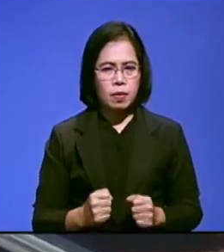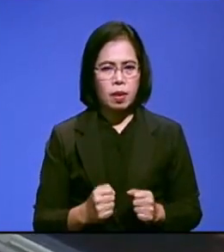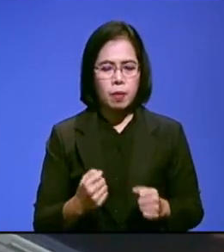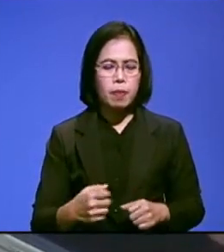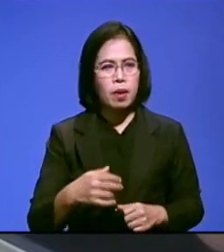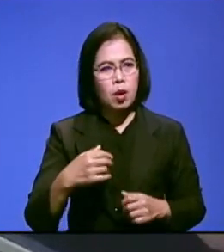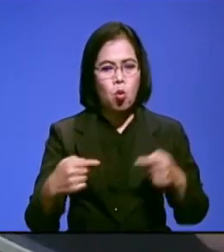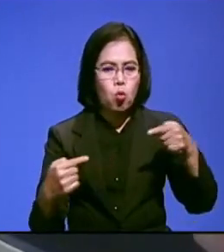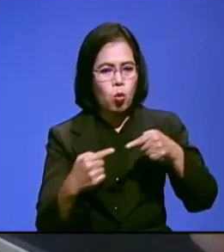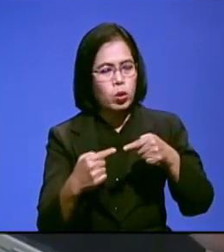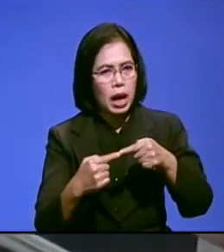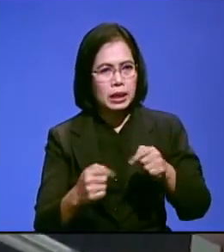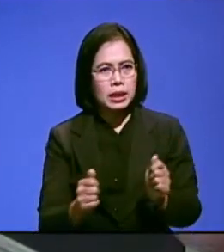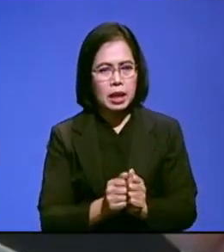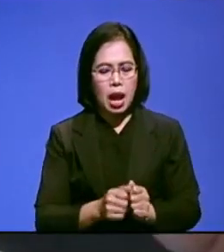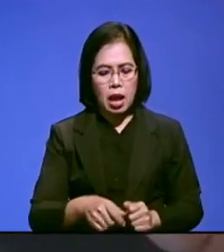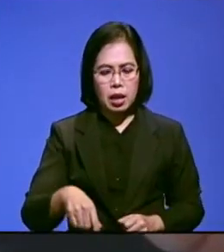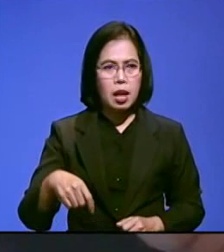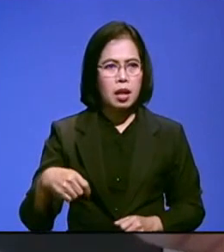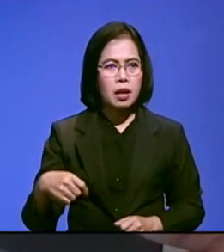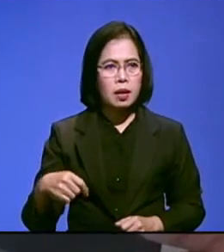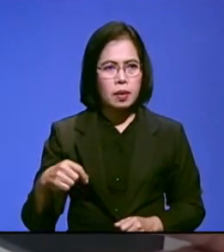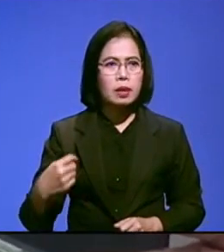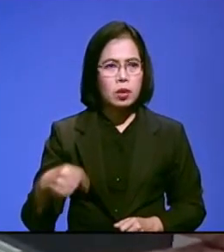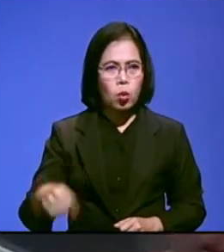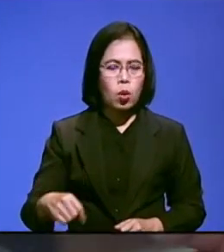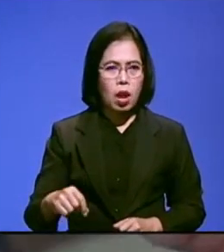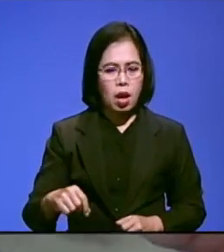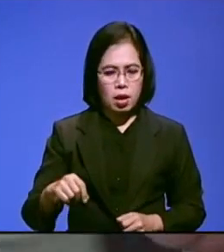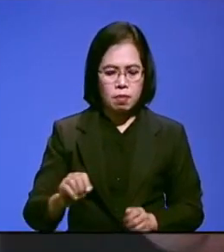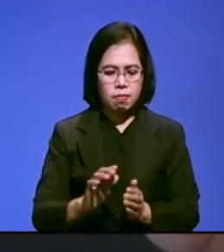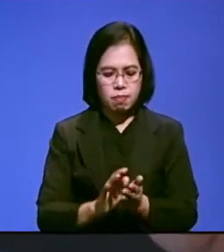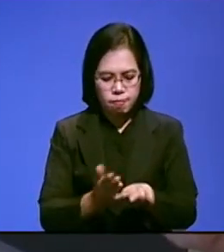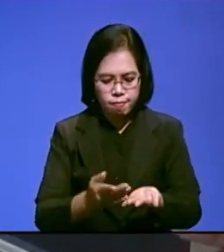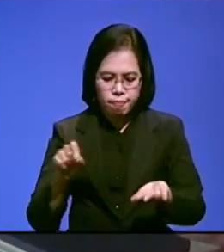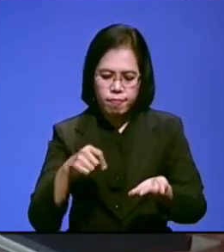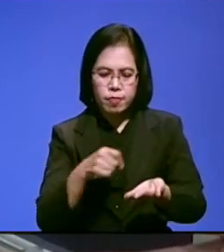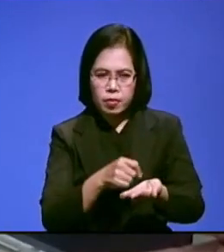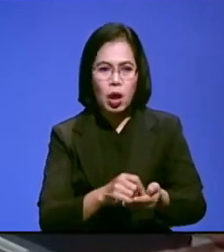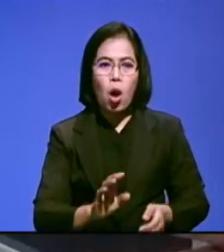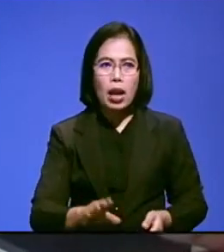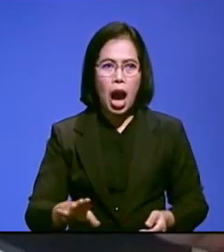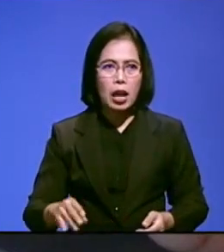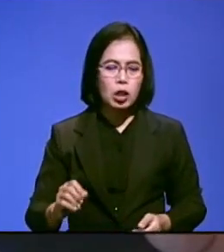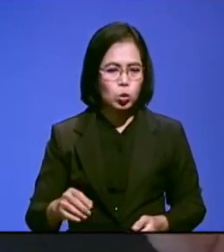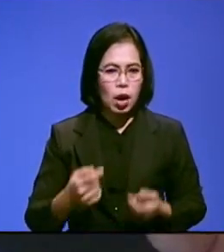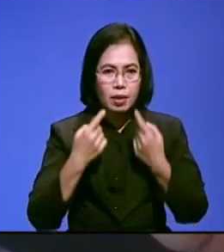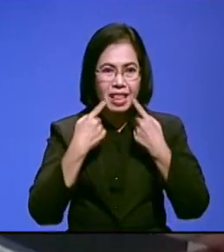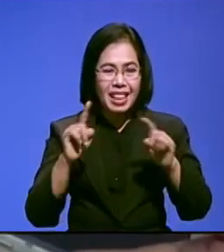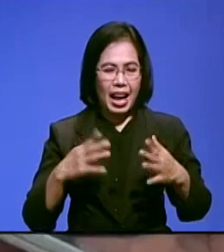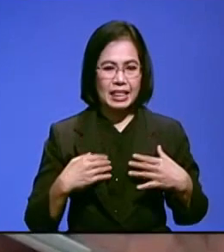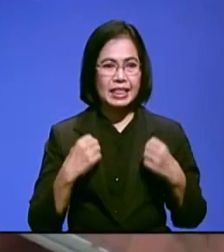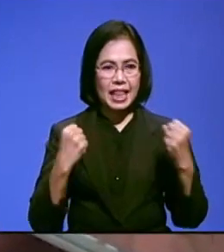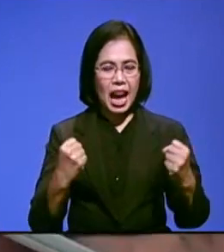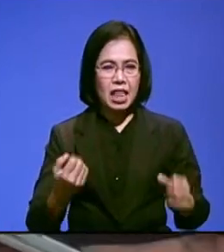pondok pesantren agar anak-anak yang sudah dinyatakan sehat, ya, masuk ke